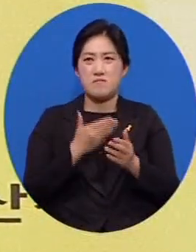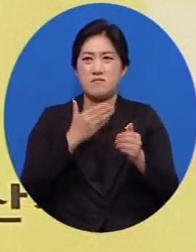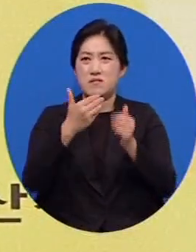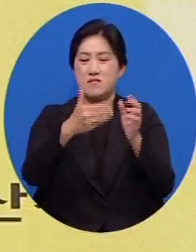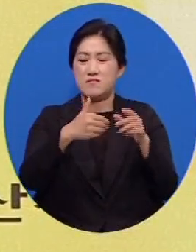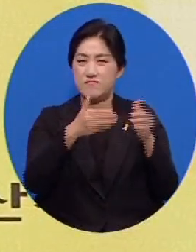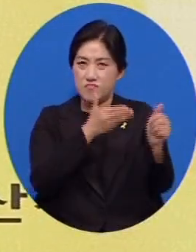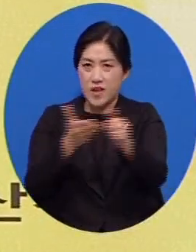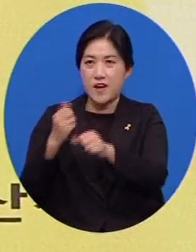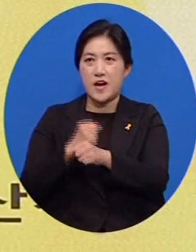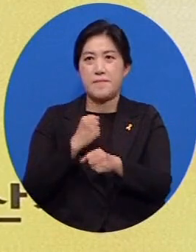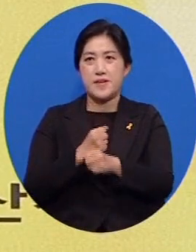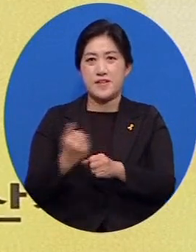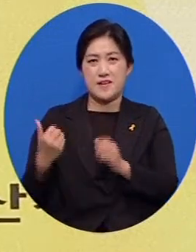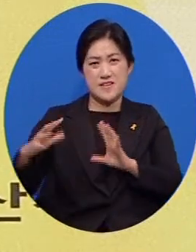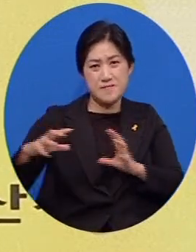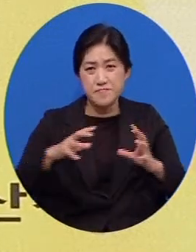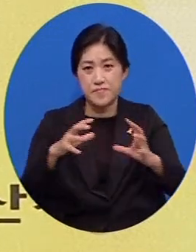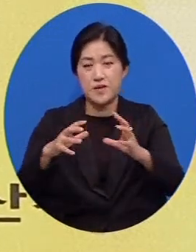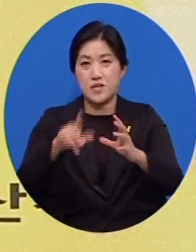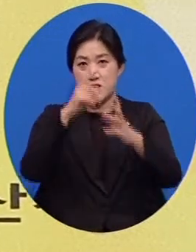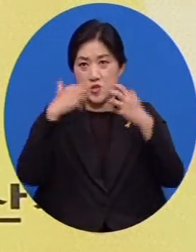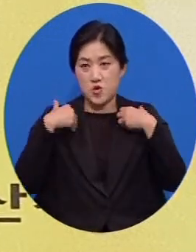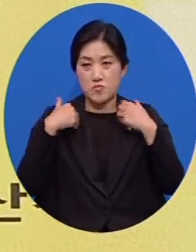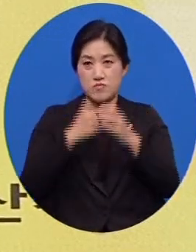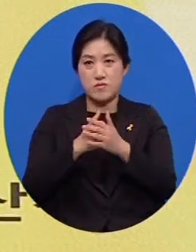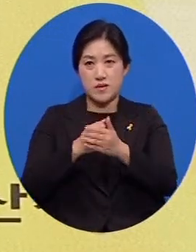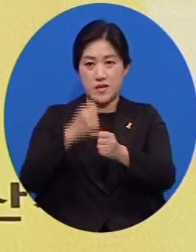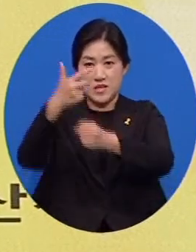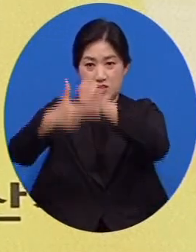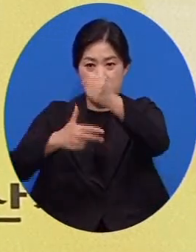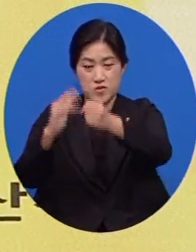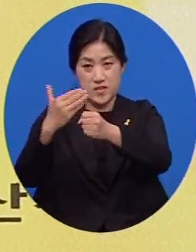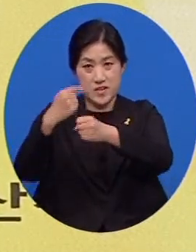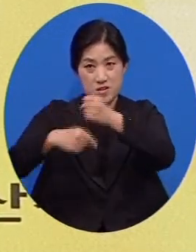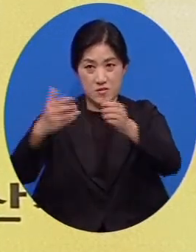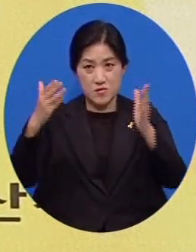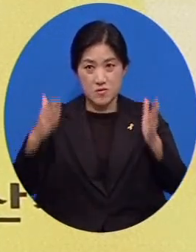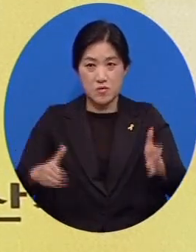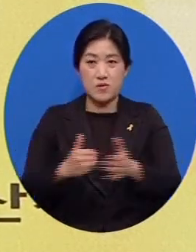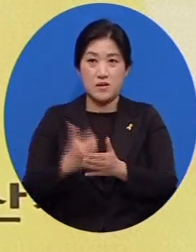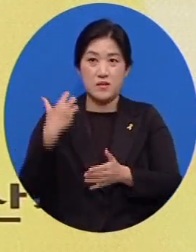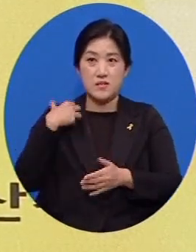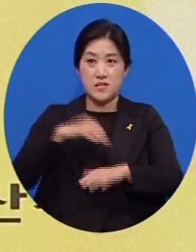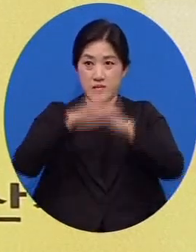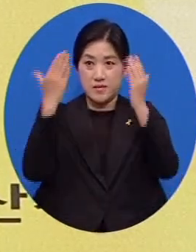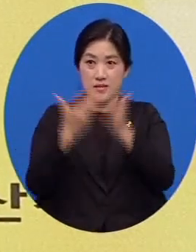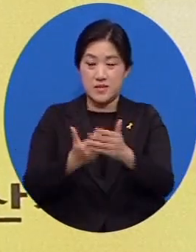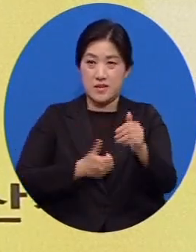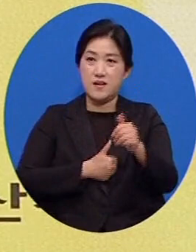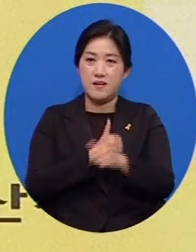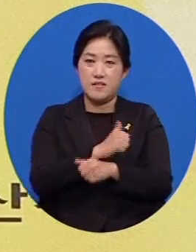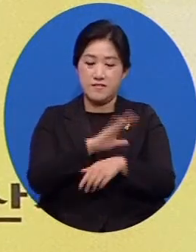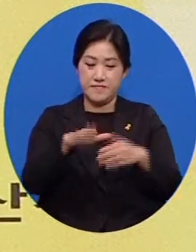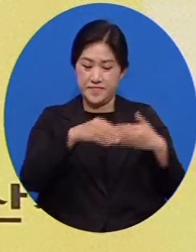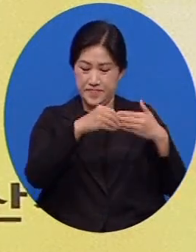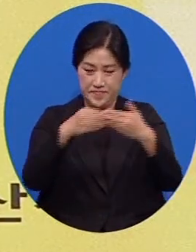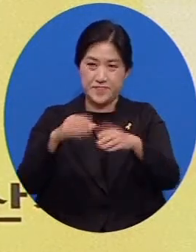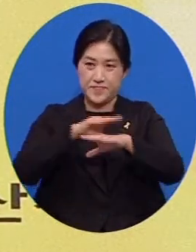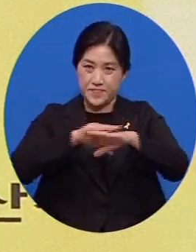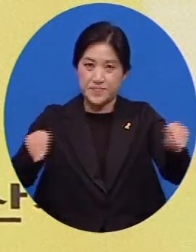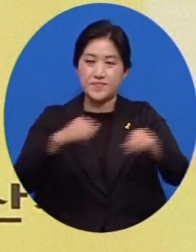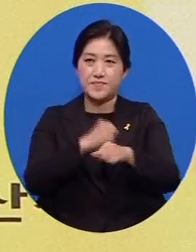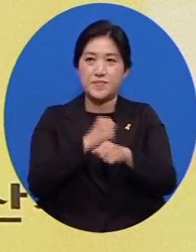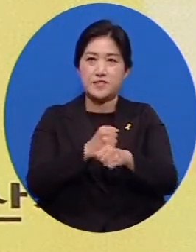내밀겠습니다. 그 힘으로 정부가 7주기까지 진상규명의 책임을 다할 수 있도록 이끌어내겠습니다.